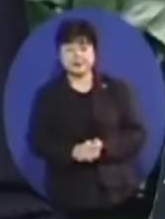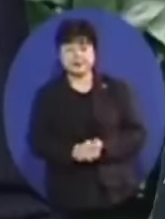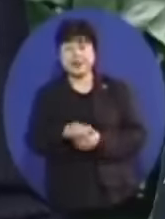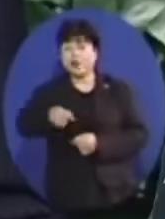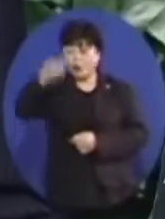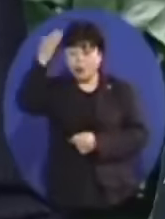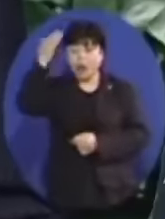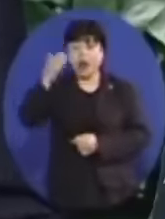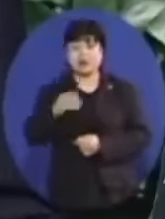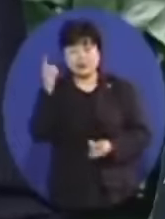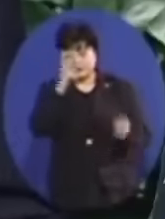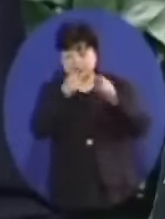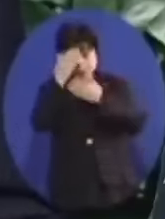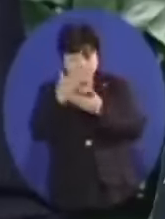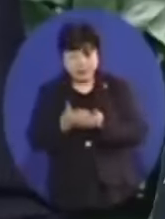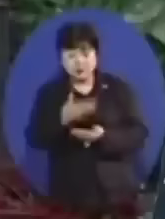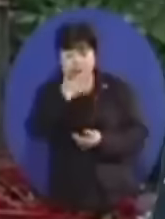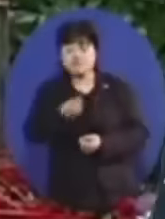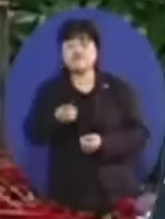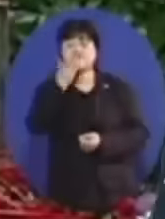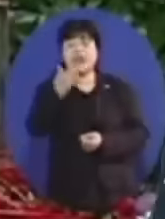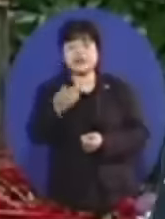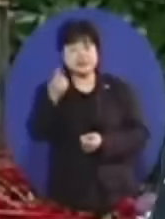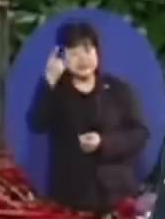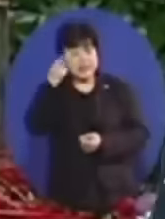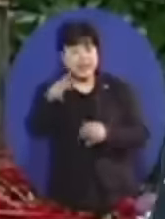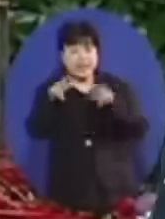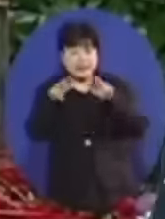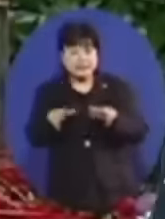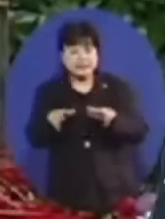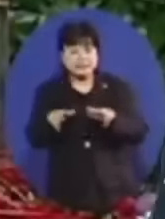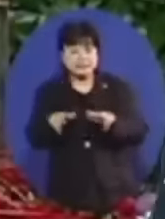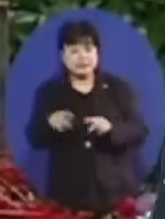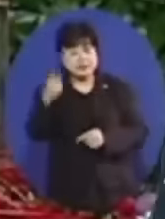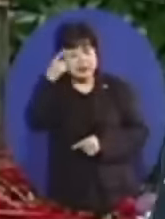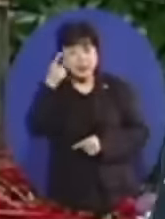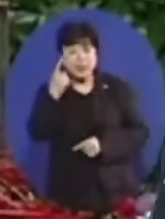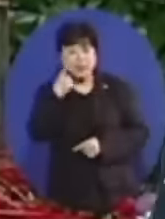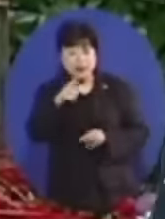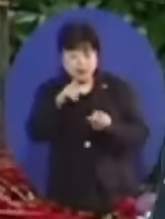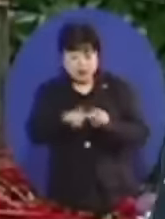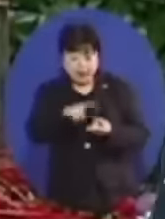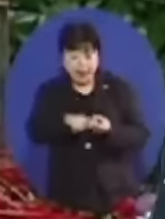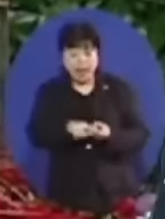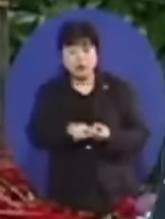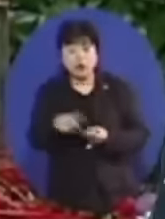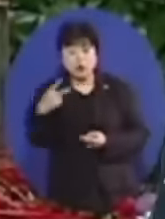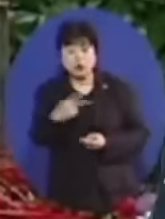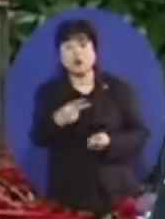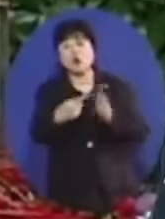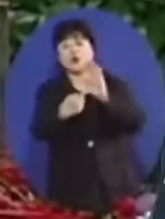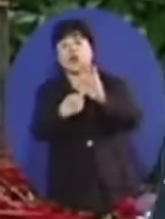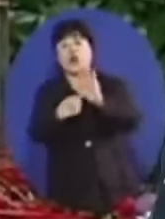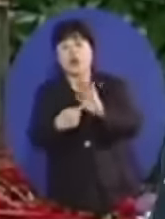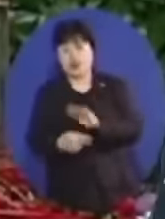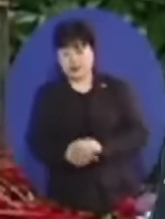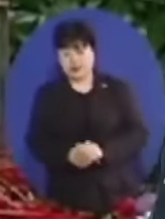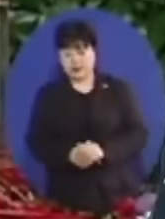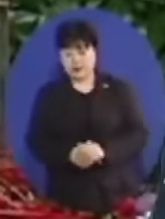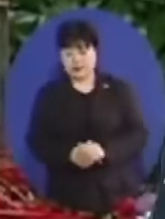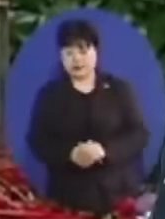과거의 상처 입은 생각, 불행했던 생각을 현재 하면 그대로 또다시 내 환경에 나타나는